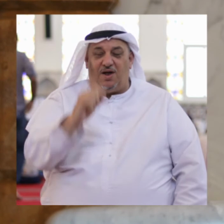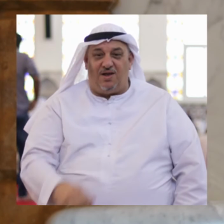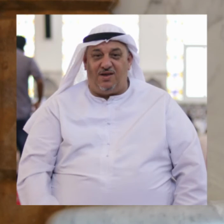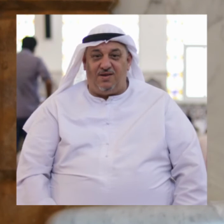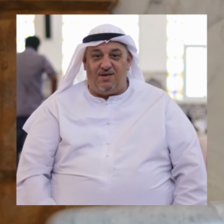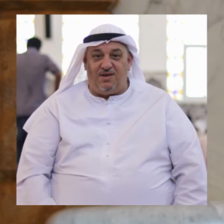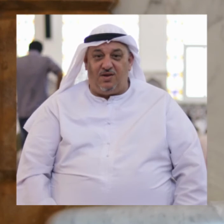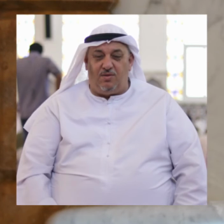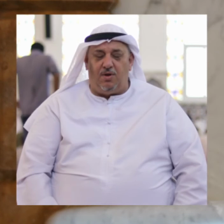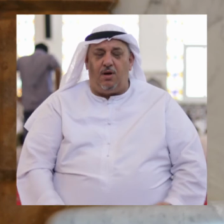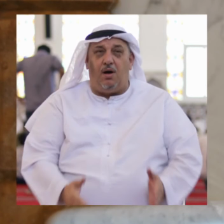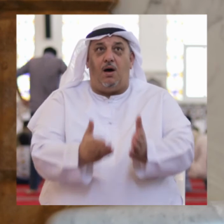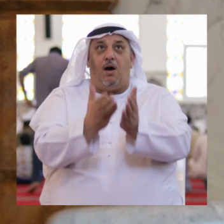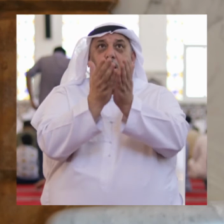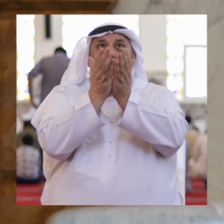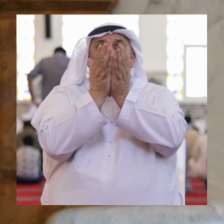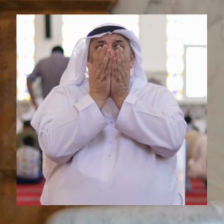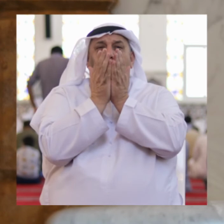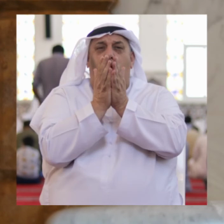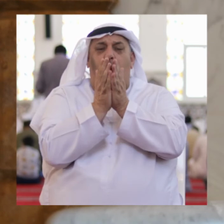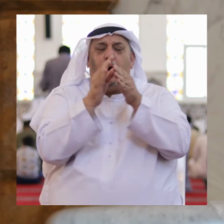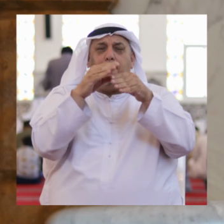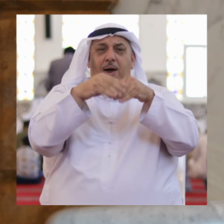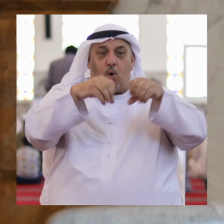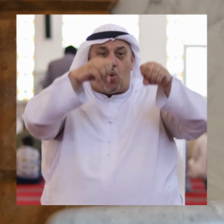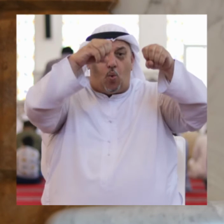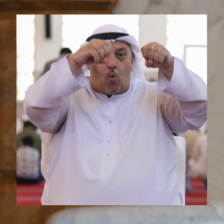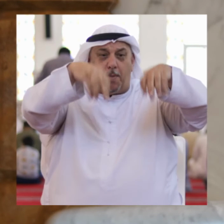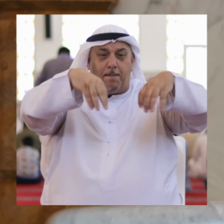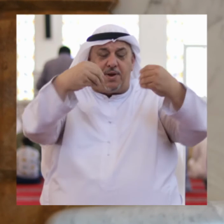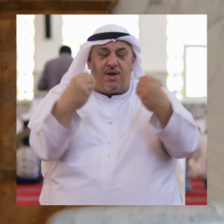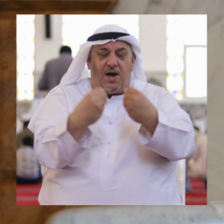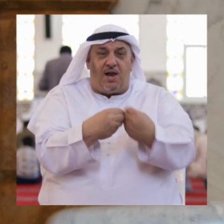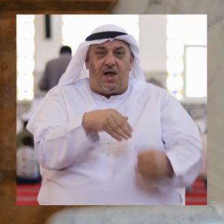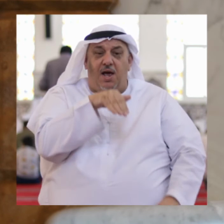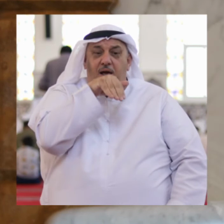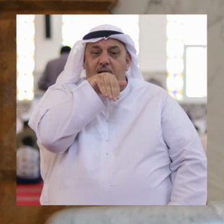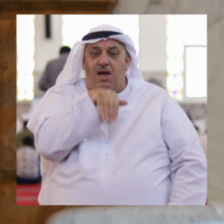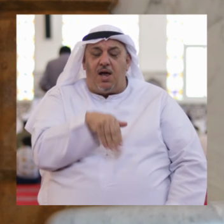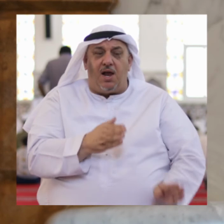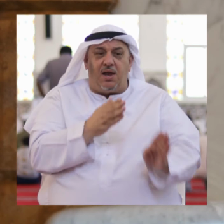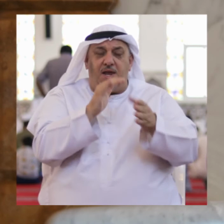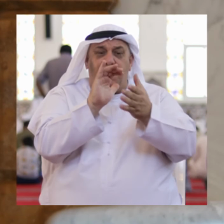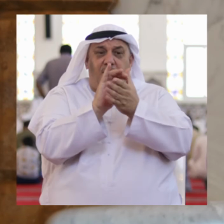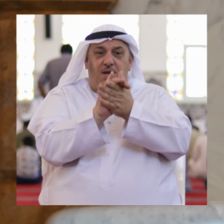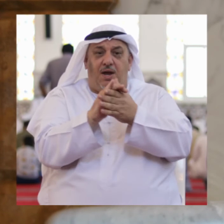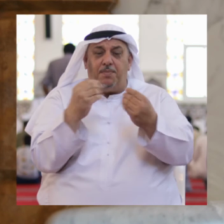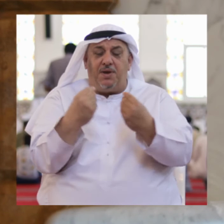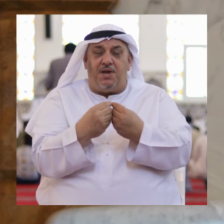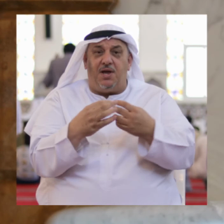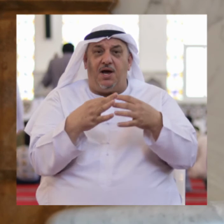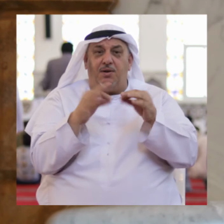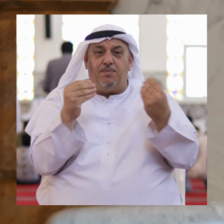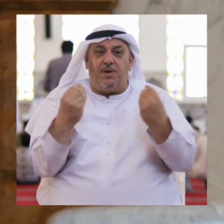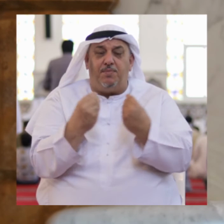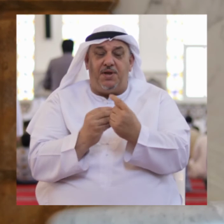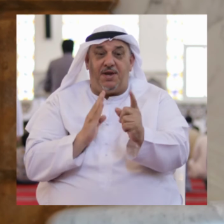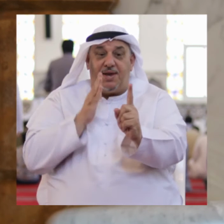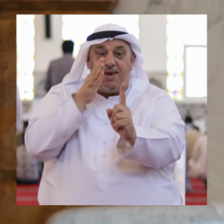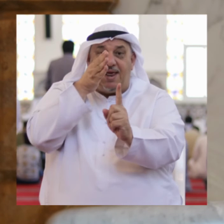فاللهم صلي وسلم وبارك عليه وعلى اله وصحبه والتابعين